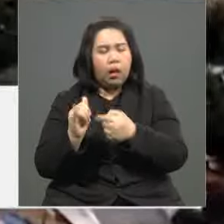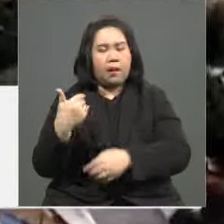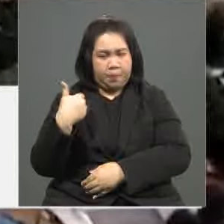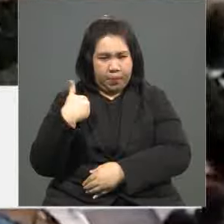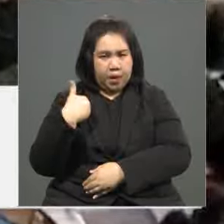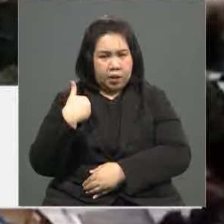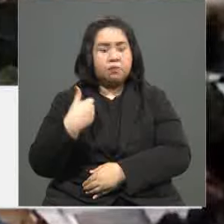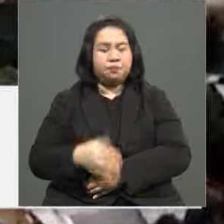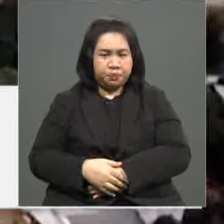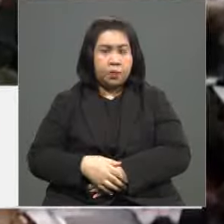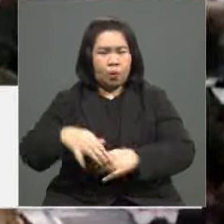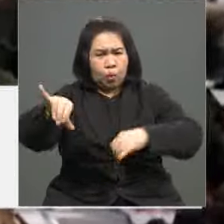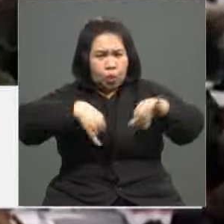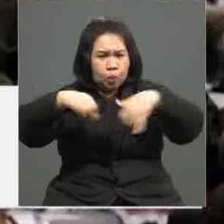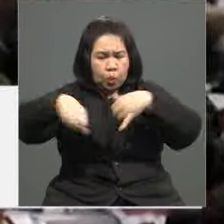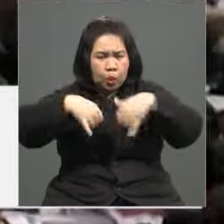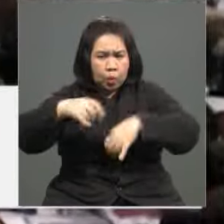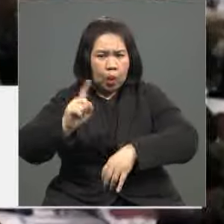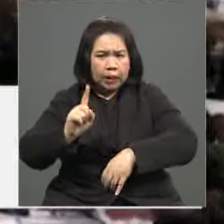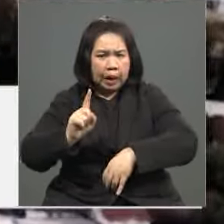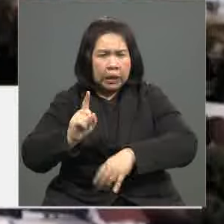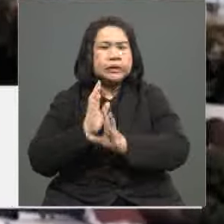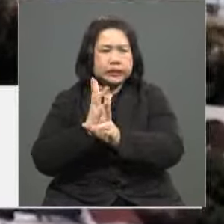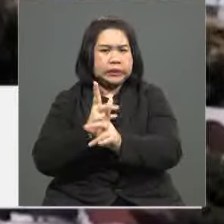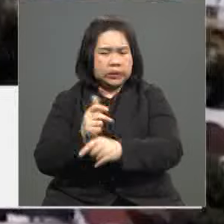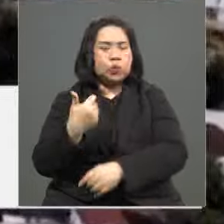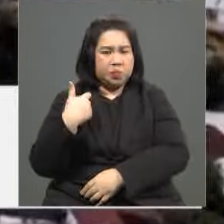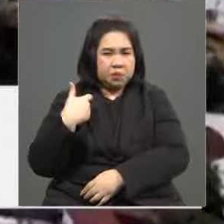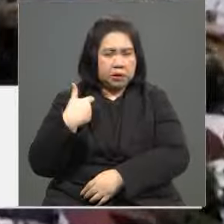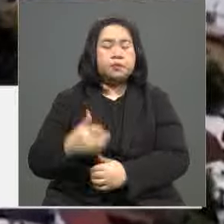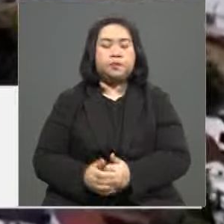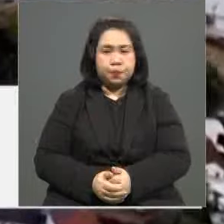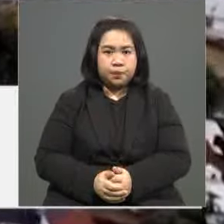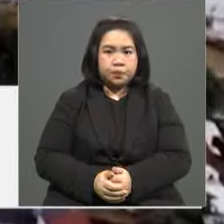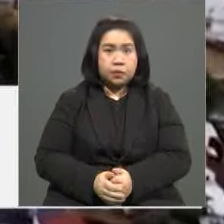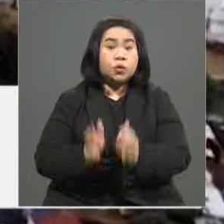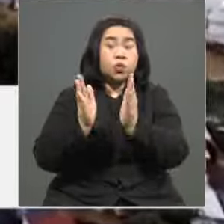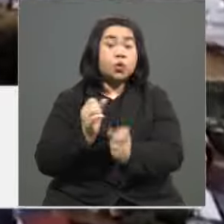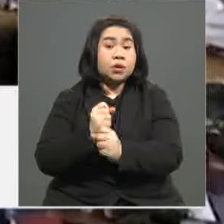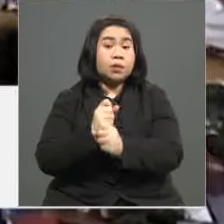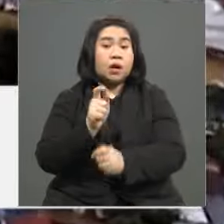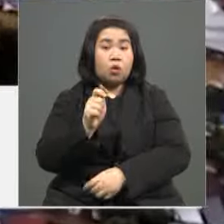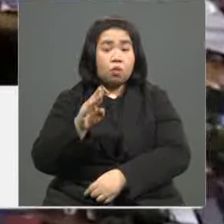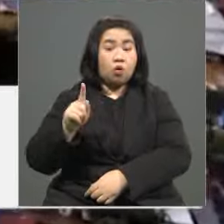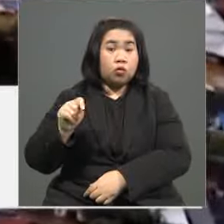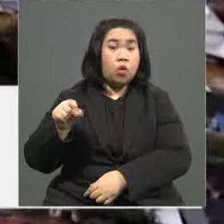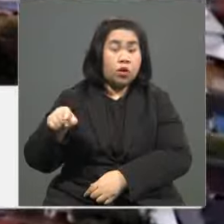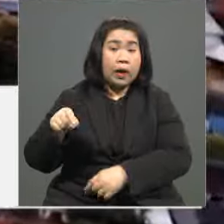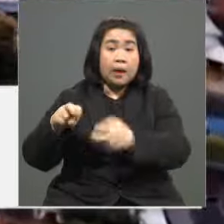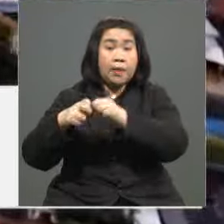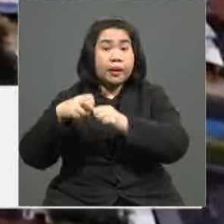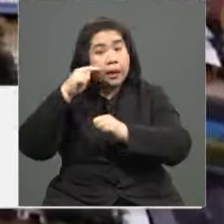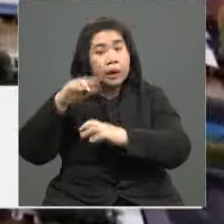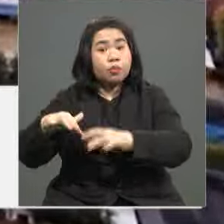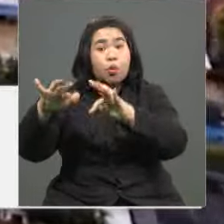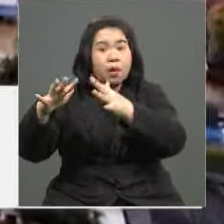ผู้เข้ามาจำนวนมากก็อาจจะจำเป็นต้องรอคิวนานโดยมีการขอสนับสนุนเจ้าหน้าที่จากองค์กรปกครองส่วนท้องถิ่นที่ไม่ได้รับผลกระทบจากน้ำ